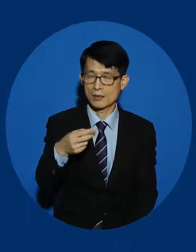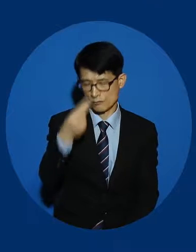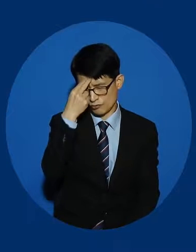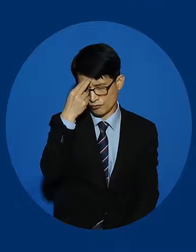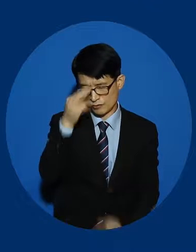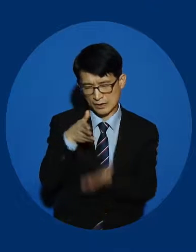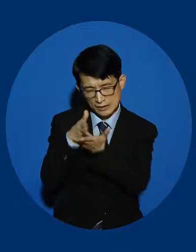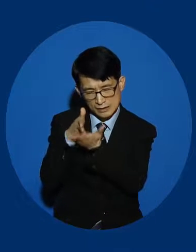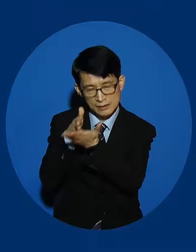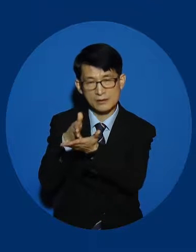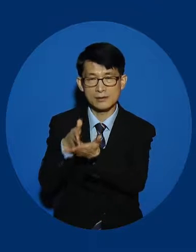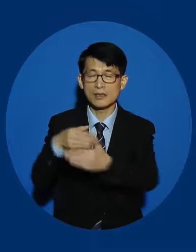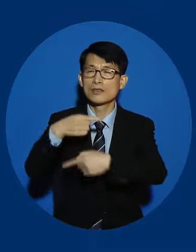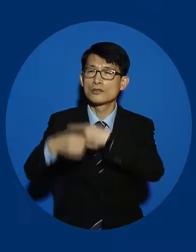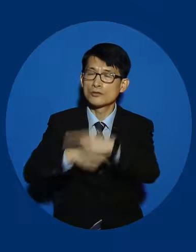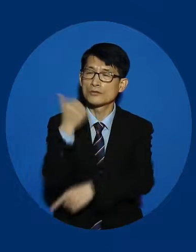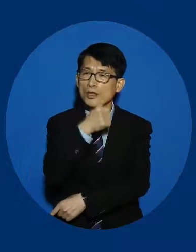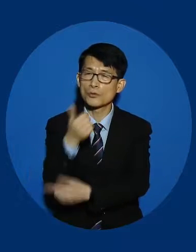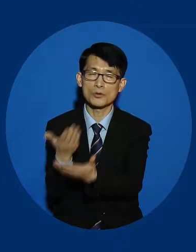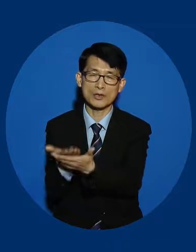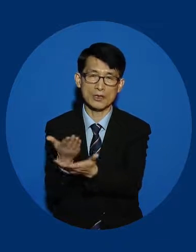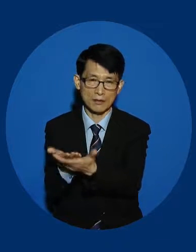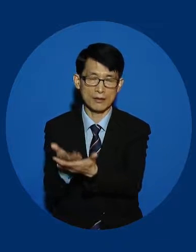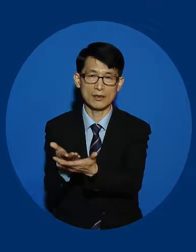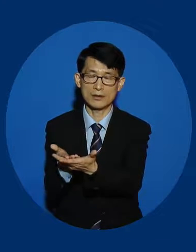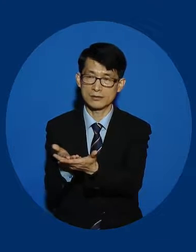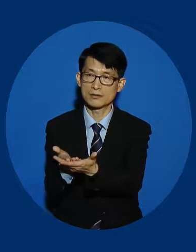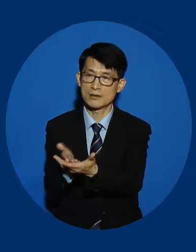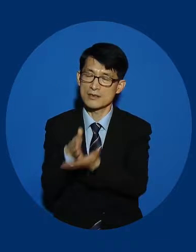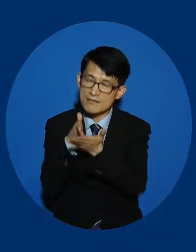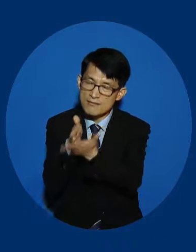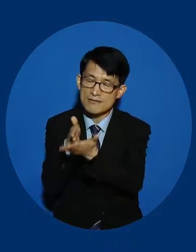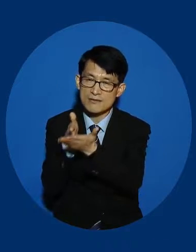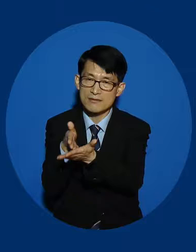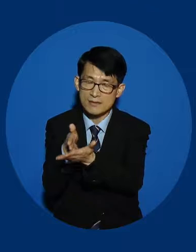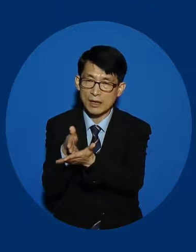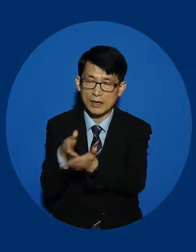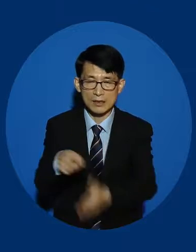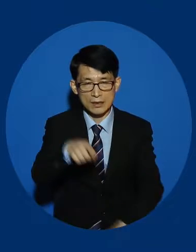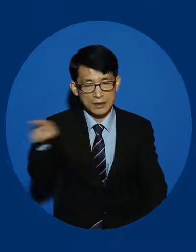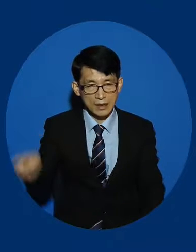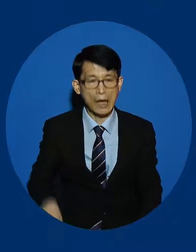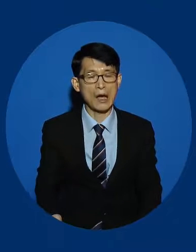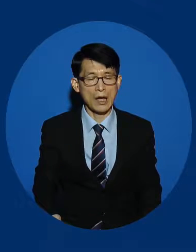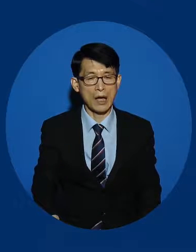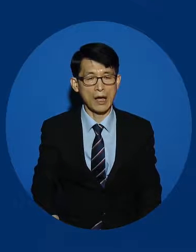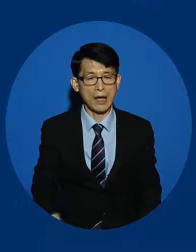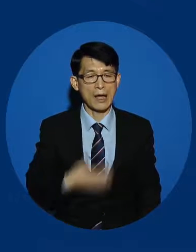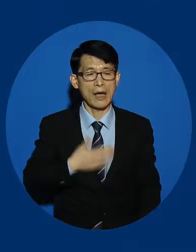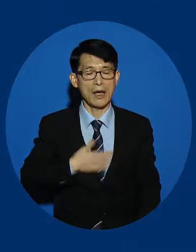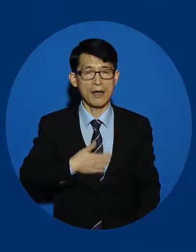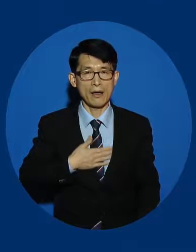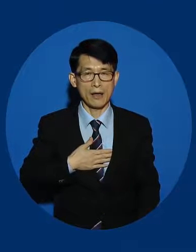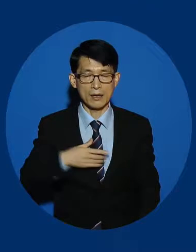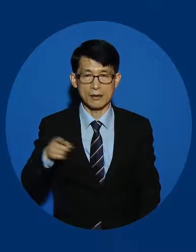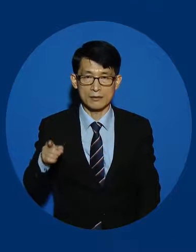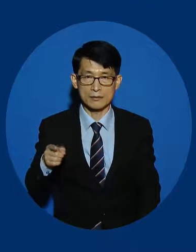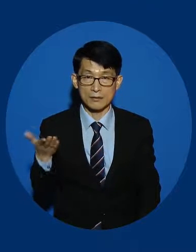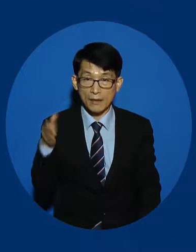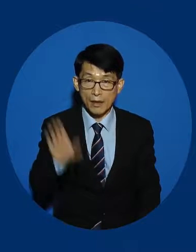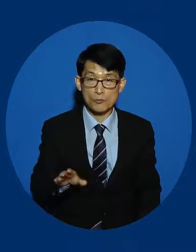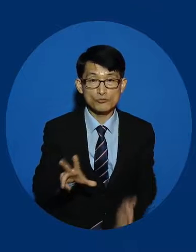이 브리핑의 수어 통역을 다시 우여곡절 끝에 수어 통역을 서게 했는데 문제는 이게